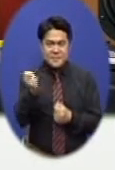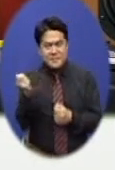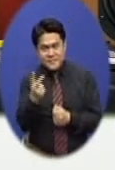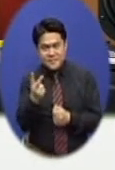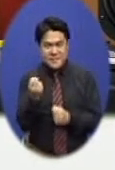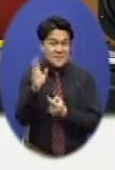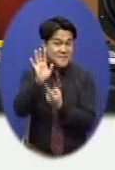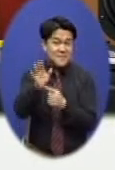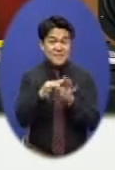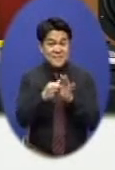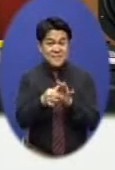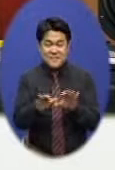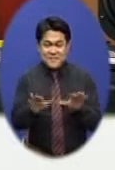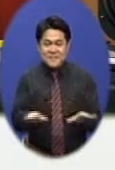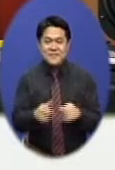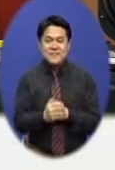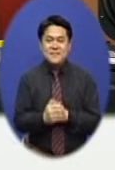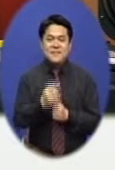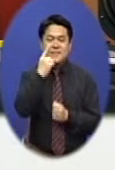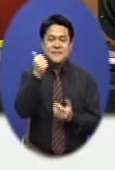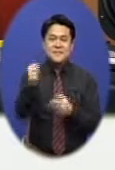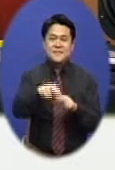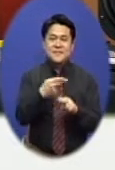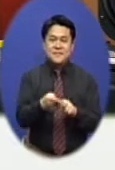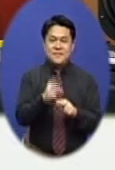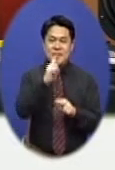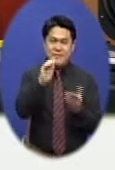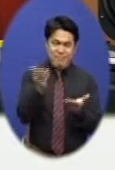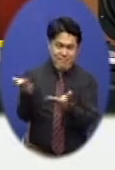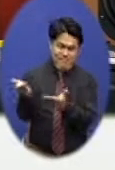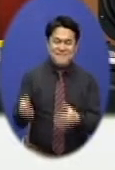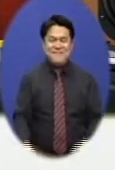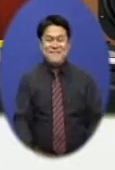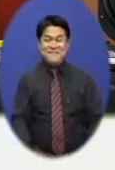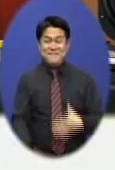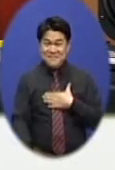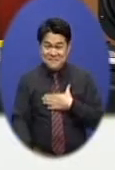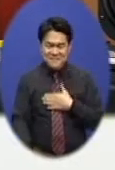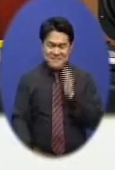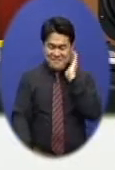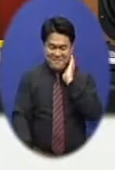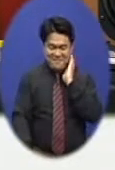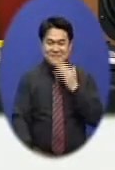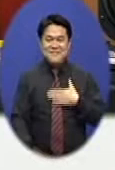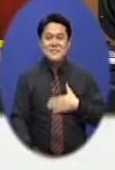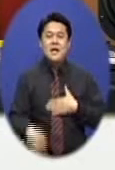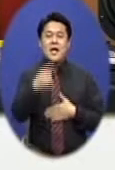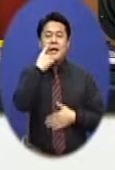네. 이렇게 방송을 통해서 네. 이렇게 아버님에게 선물 메시지 한번 하세요. 네. 예,